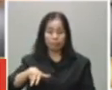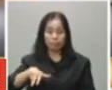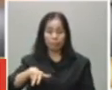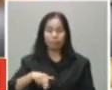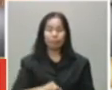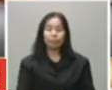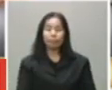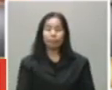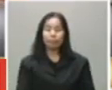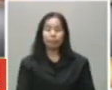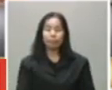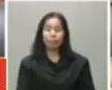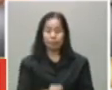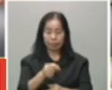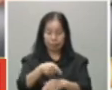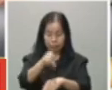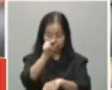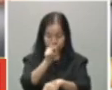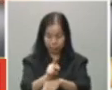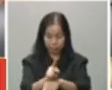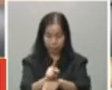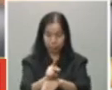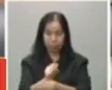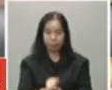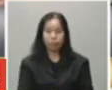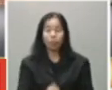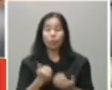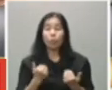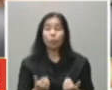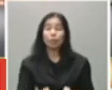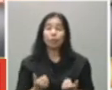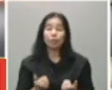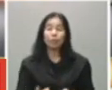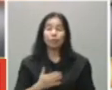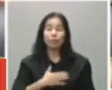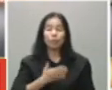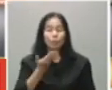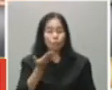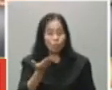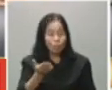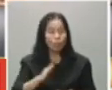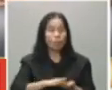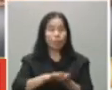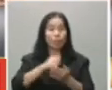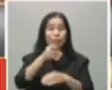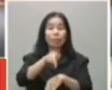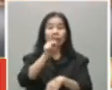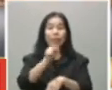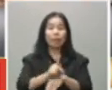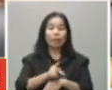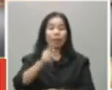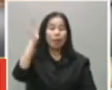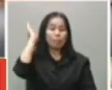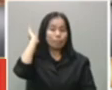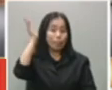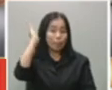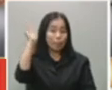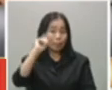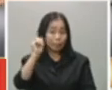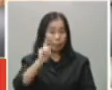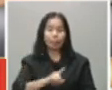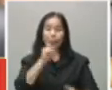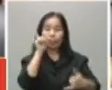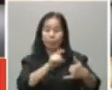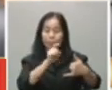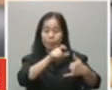ท่านประธานที่เคารพครับวันนี้กระผมจะขออนุญาตท่านประธานครับอภิปรายไม่ไว้วางใจพลเอกประยุทธ์จันทร์โ